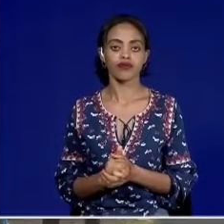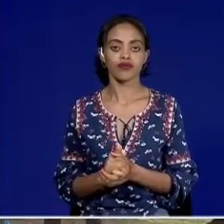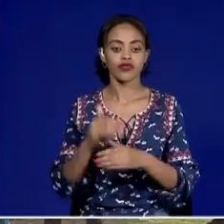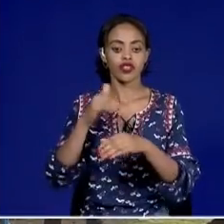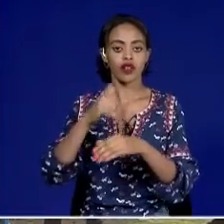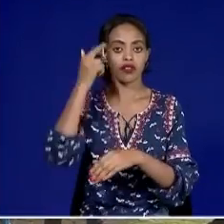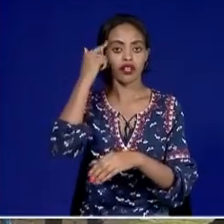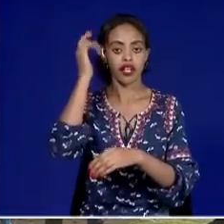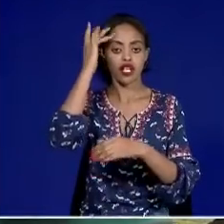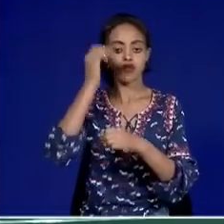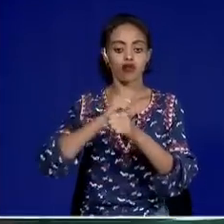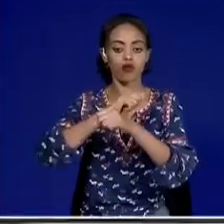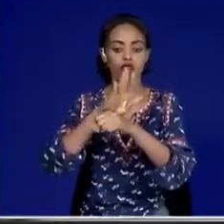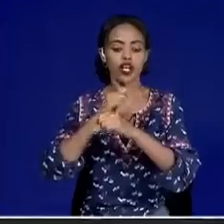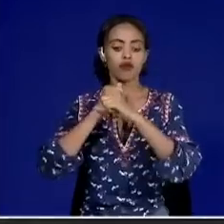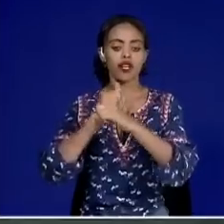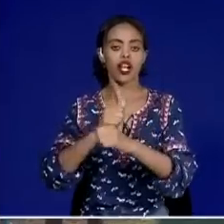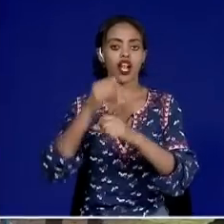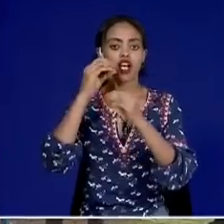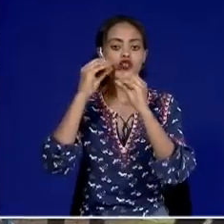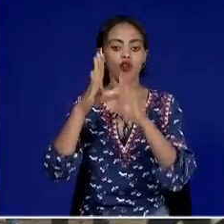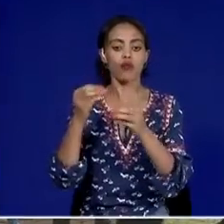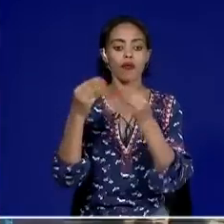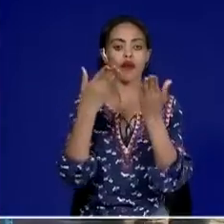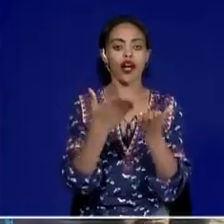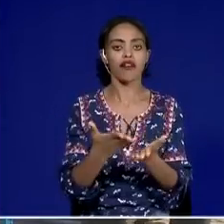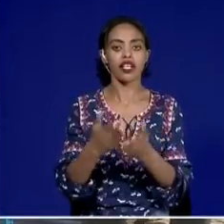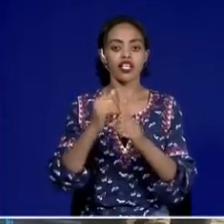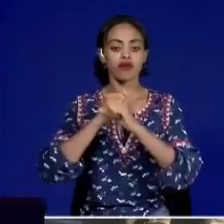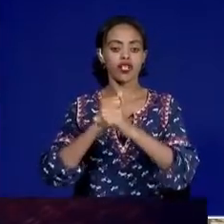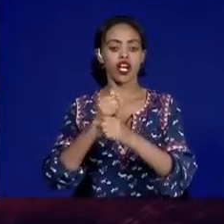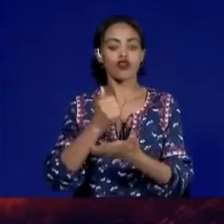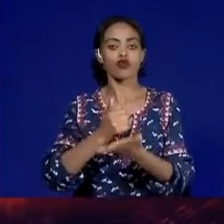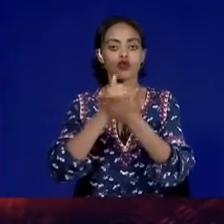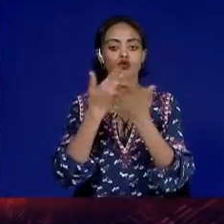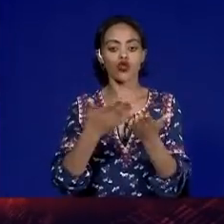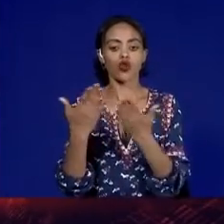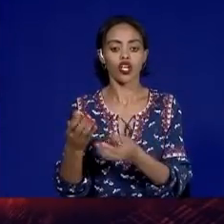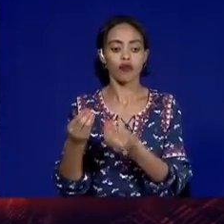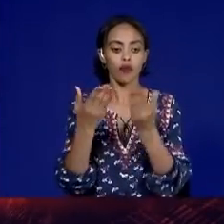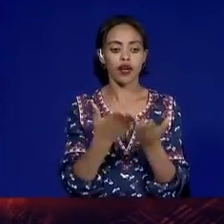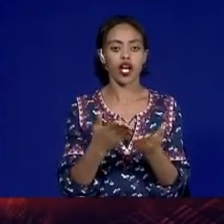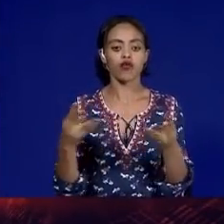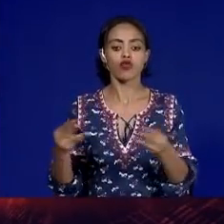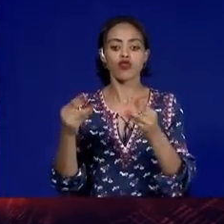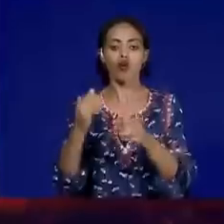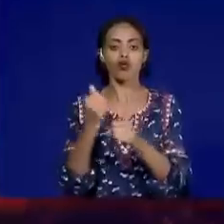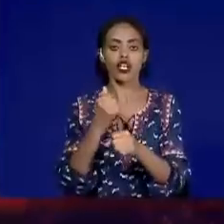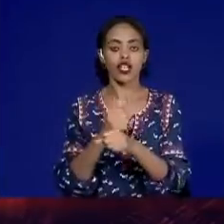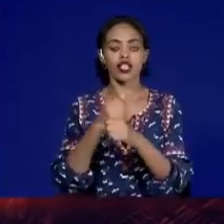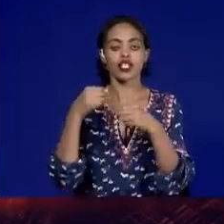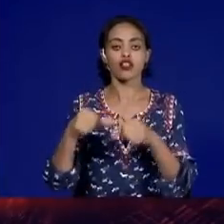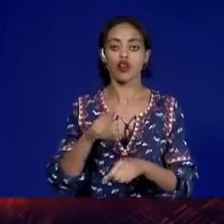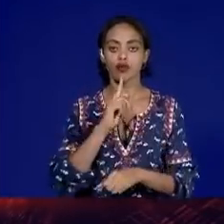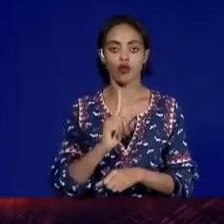ኣብ ትግራይ ሕማም ቫይረስ ኮረና ንምክልኻል ኣስተምህሮታት ብምሃብን ንምክልኻል ዝሕግዙ ናውታት ብምቕራብን ዘተዋዕ ስራሕቲ እናተሰርሑ